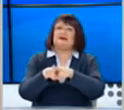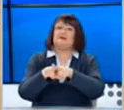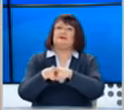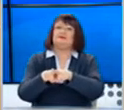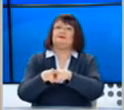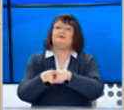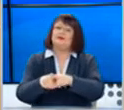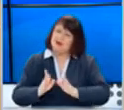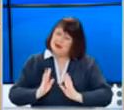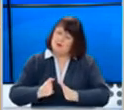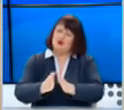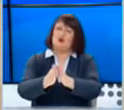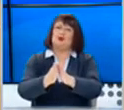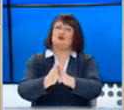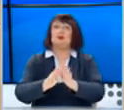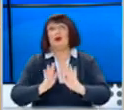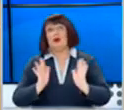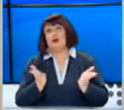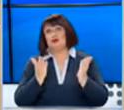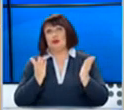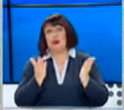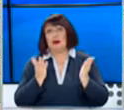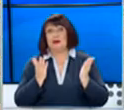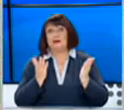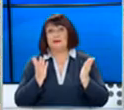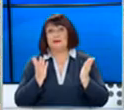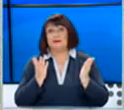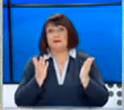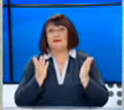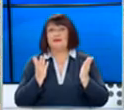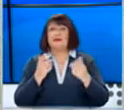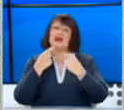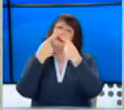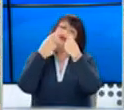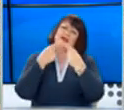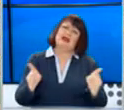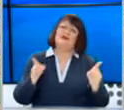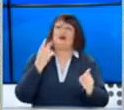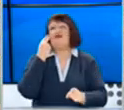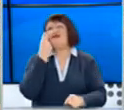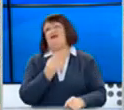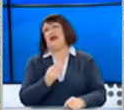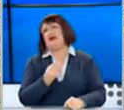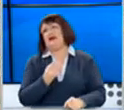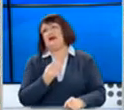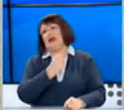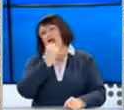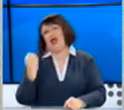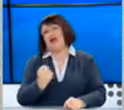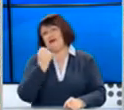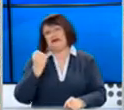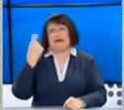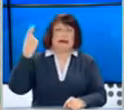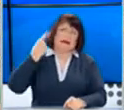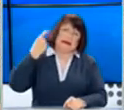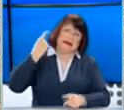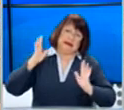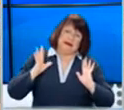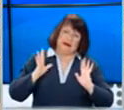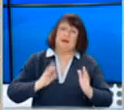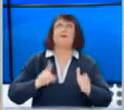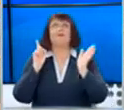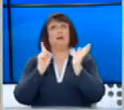σχετικό βηματισμό, έστω και αν το περιτύλιγμα είναι ένα περιτύλιγμα αυστηρής κριτικής. Όπως είπα και στην αρχή, θα